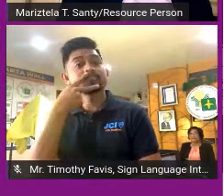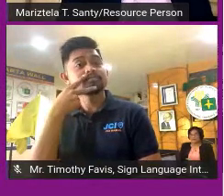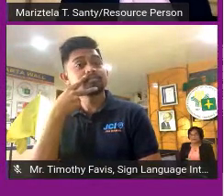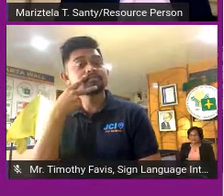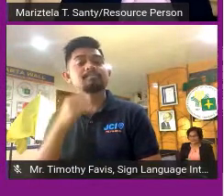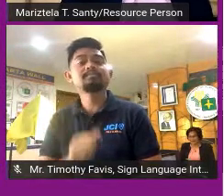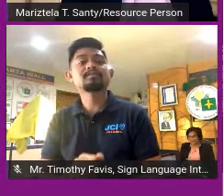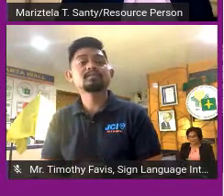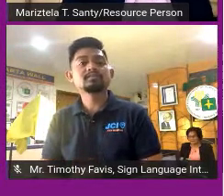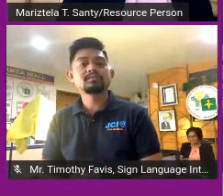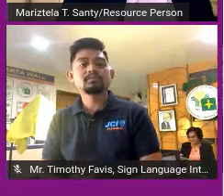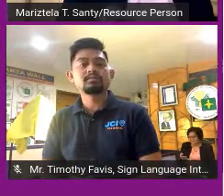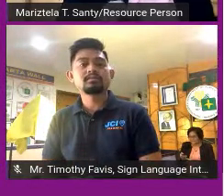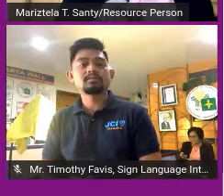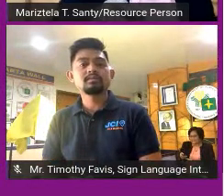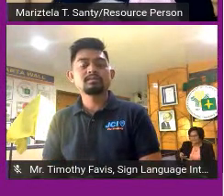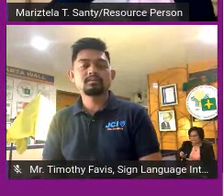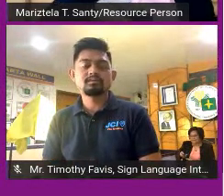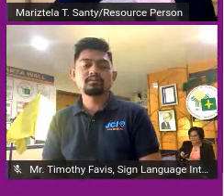ay kasarian.